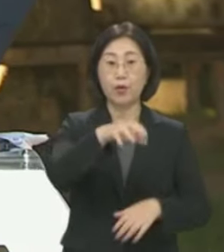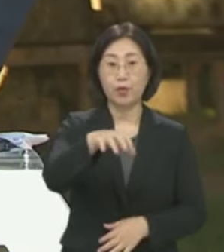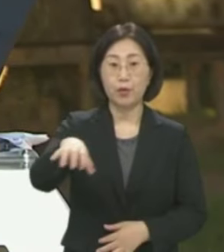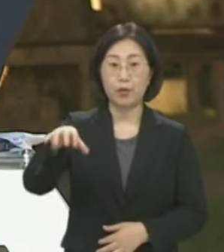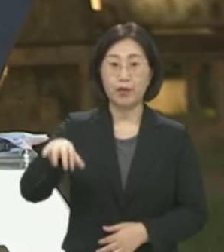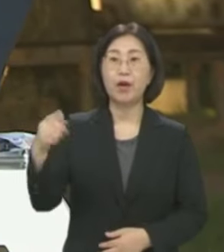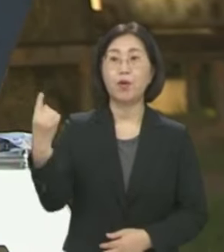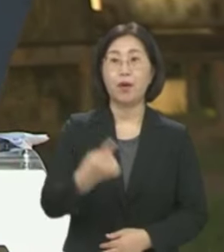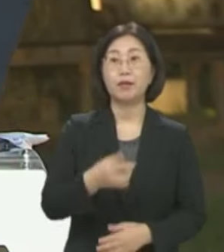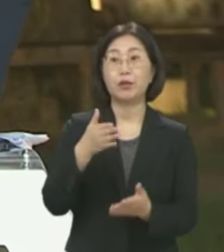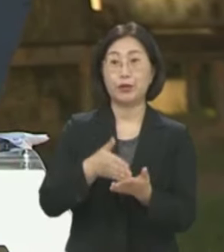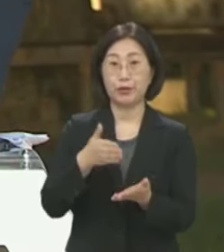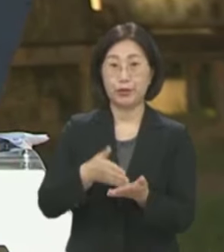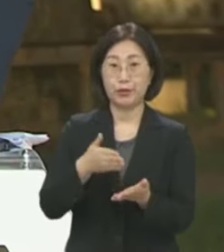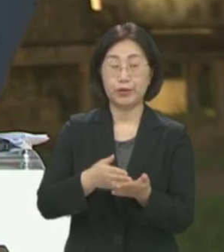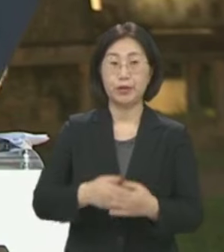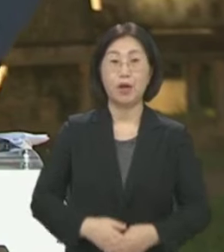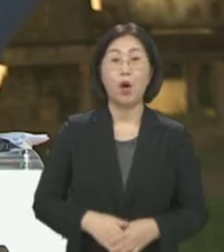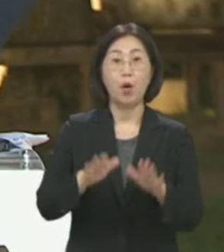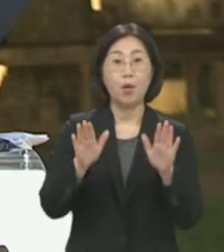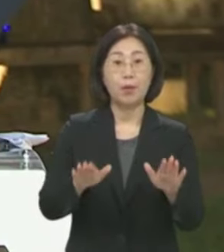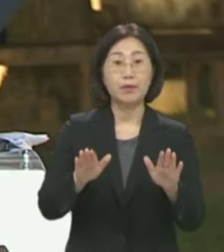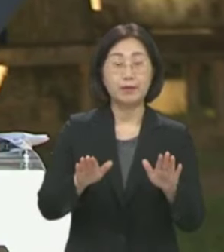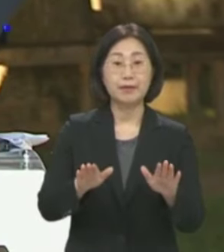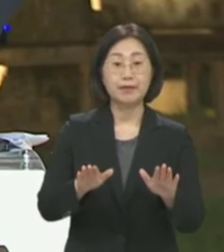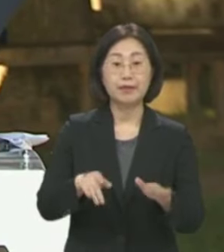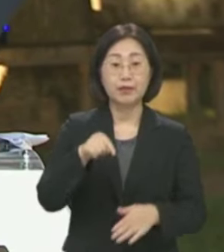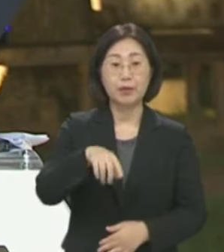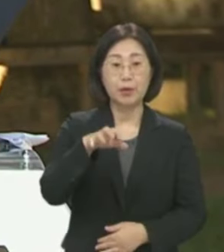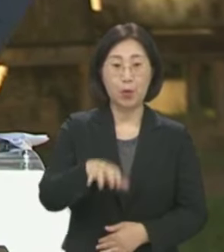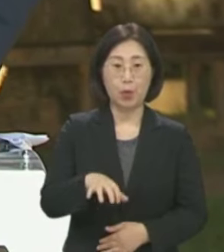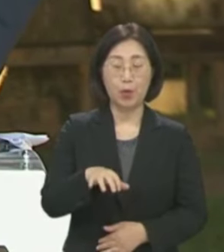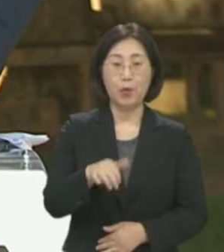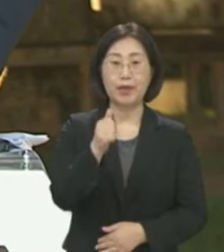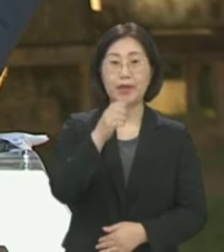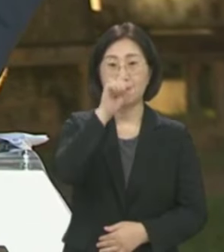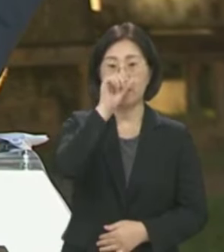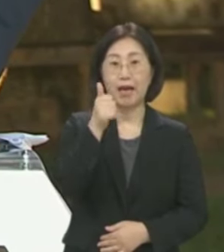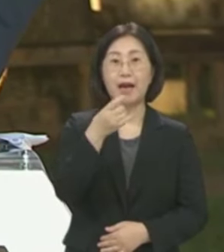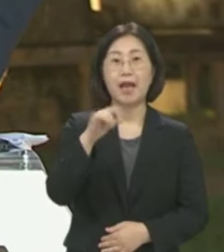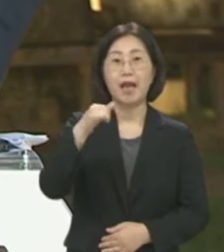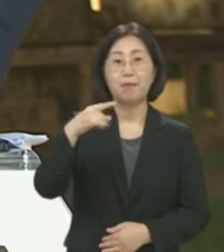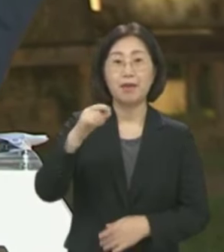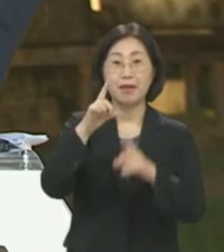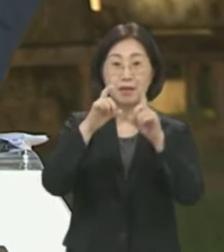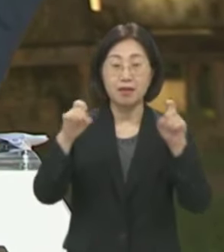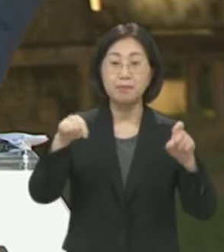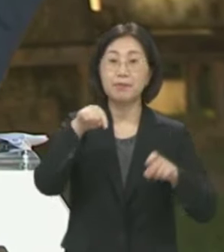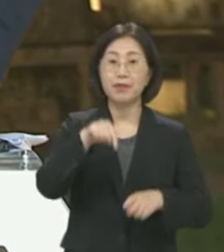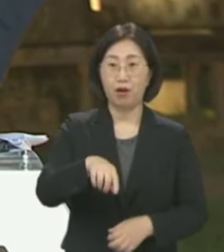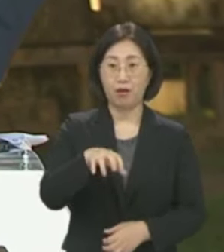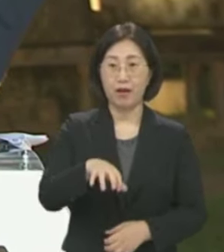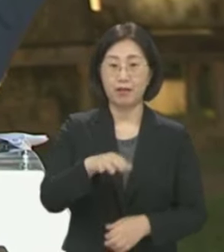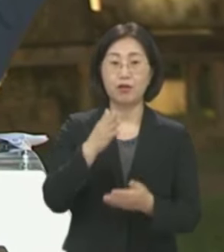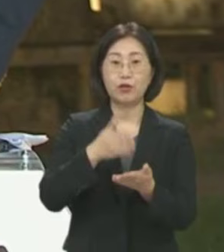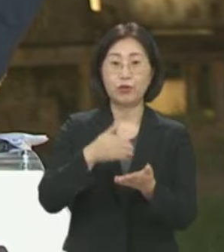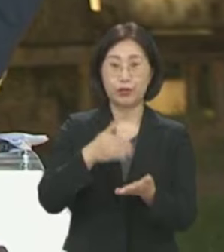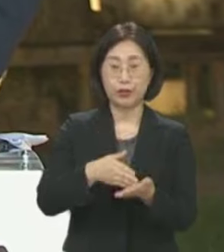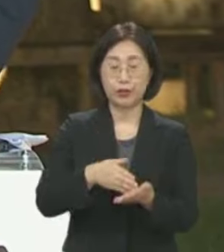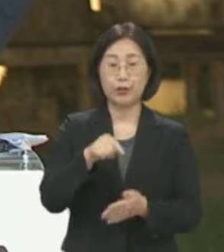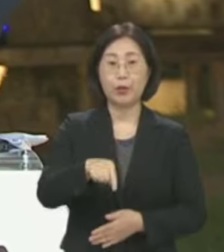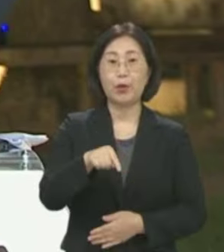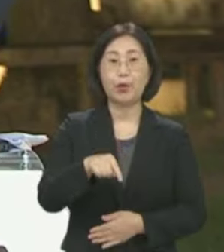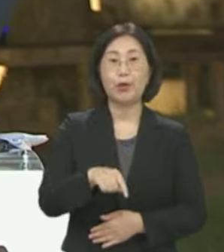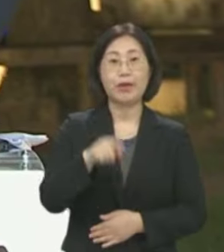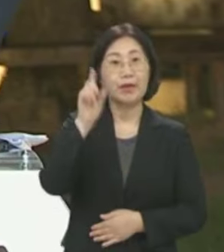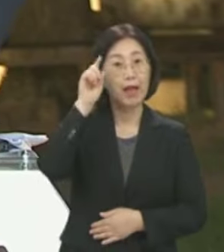현장 뉴스를 진행하고 있습니다. 오늘은 내일부터 나흘간 열리는 서산 해미읍성 축제를 앞두고 해미읍성에서